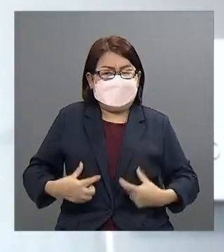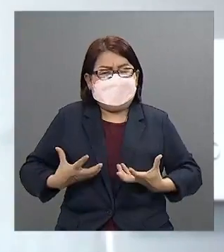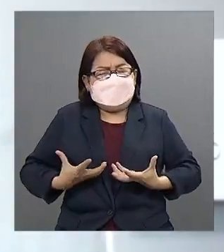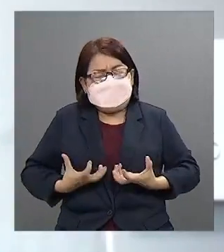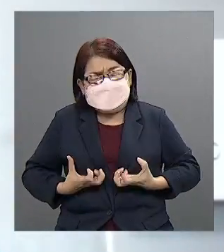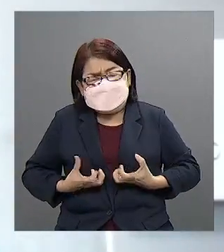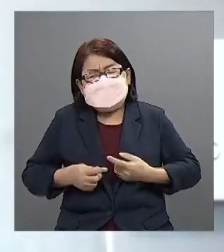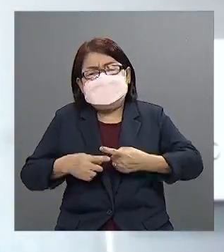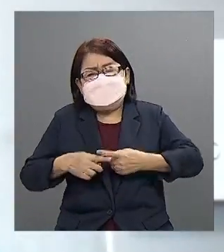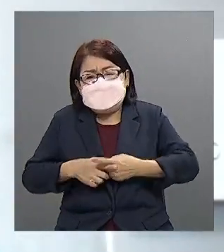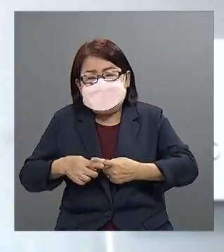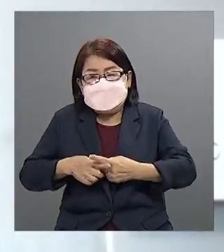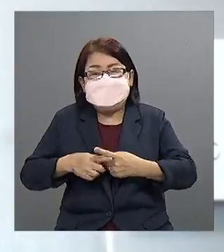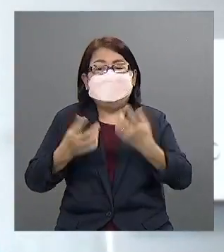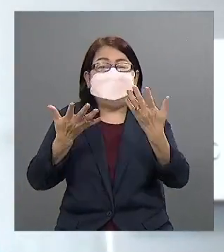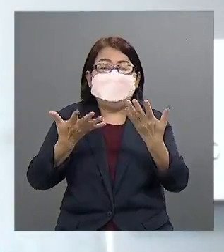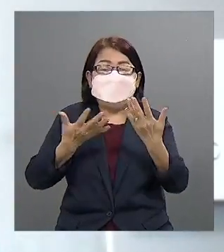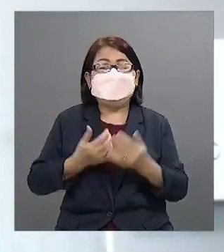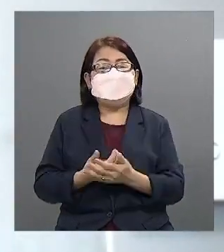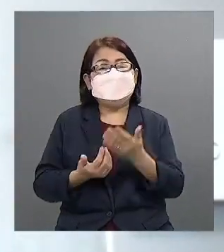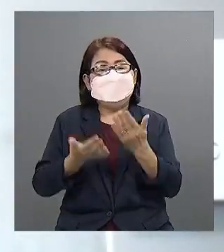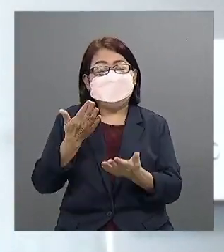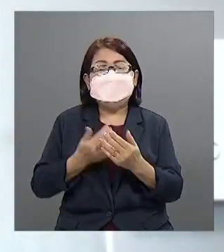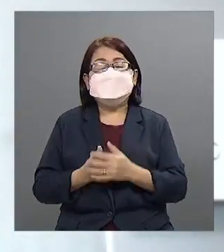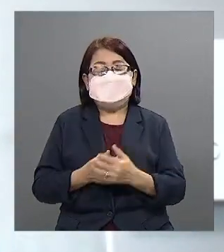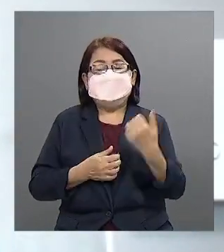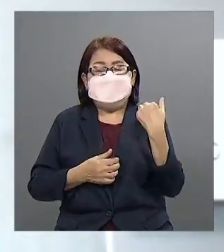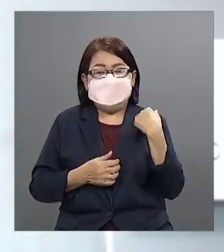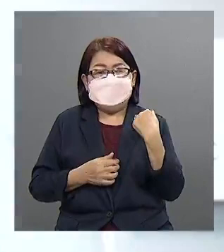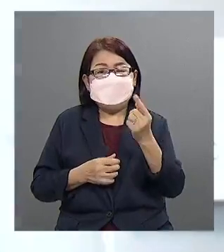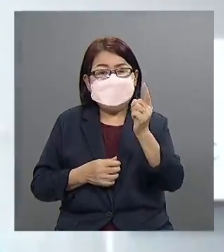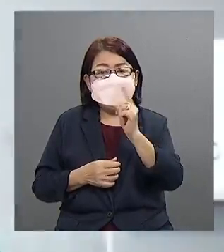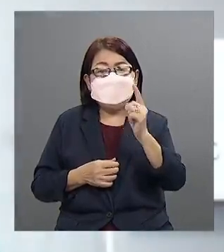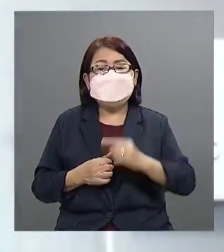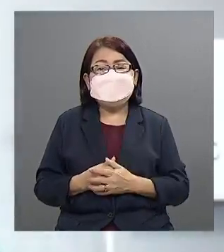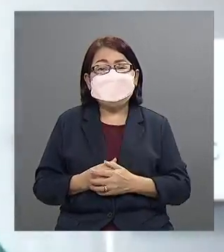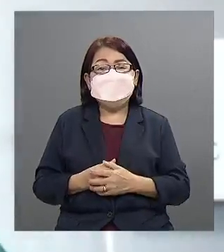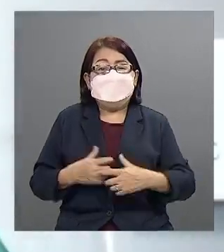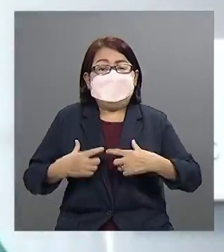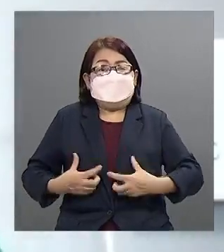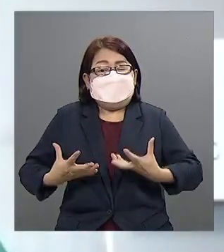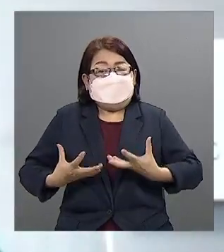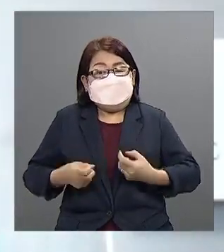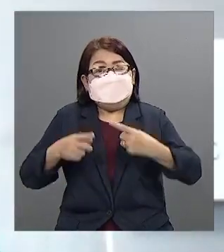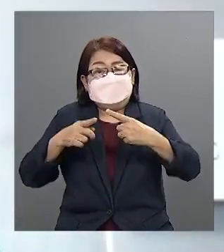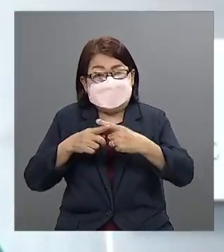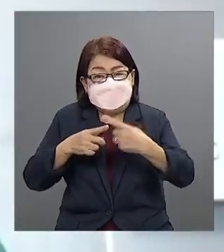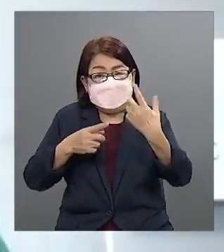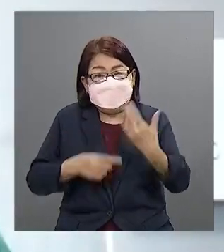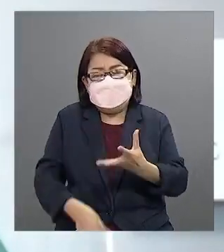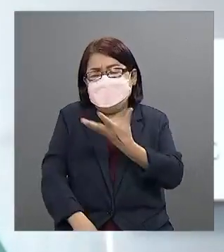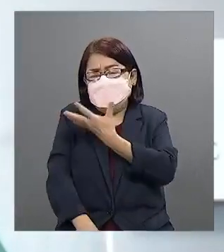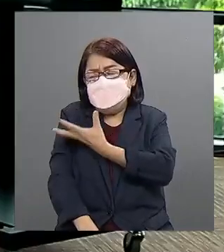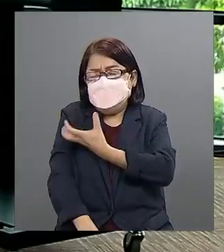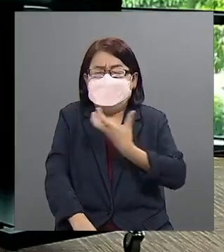ามีอาการที่เป็นเรื่องของมีการอักเสบของร่างกายภายหลังจากมี